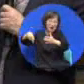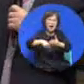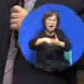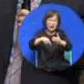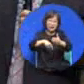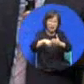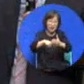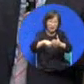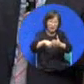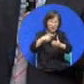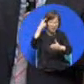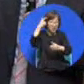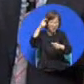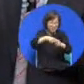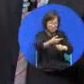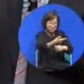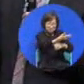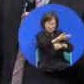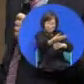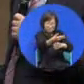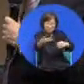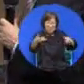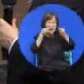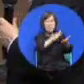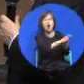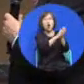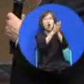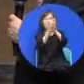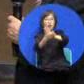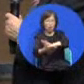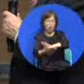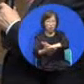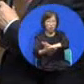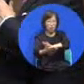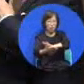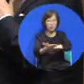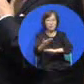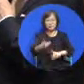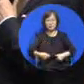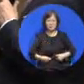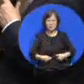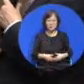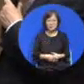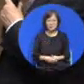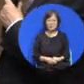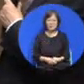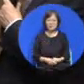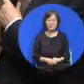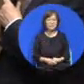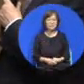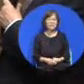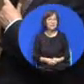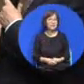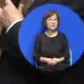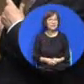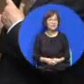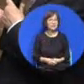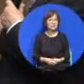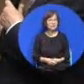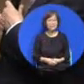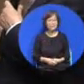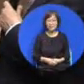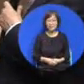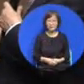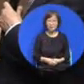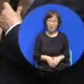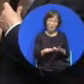흐름을 바꾸는 겁니다. Changing the flow of 237 countries. 여러분 그 지금 우리 선교